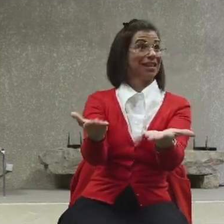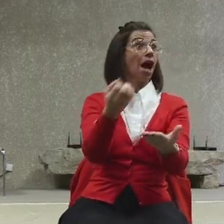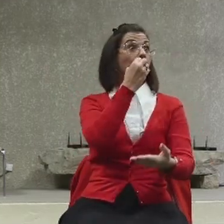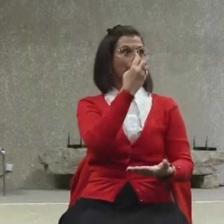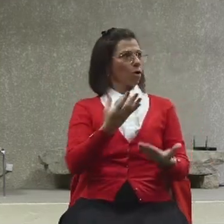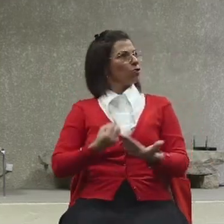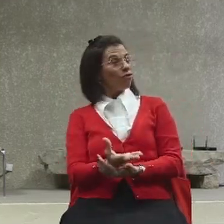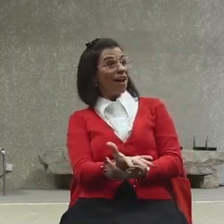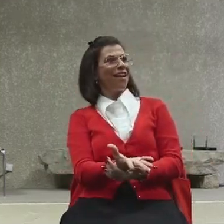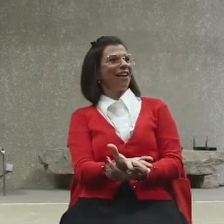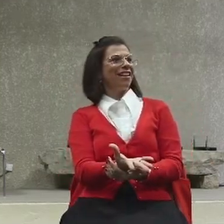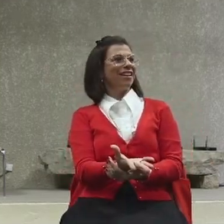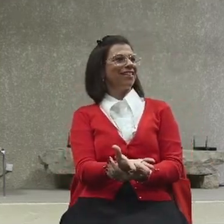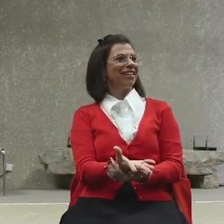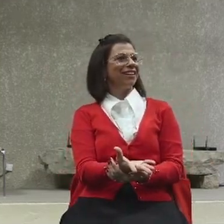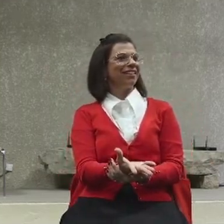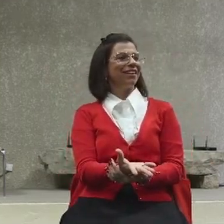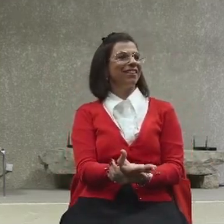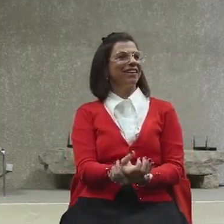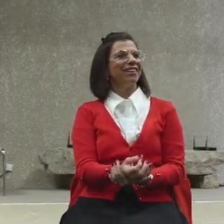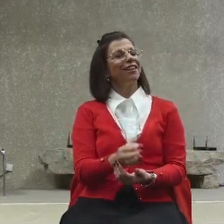vie d'avant, l'orgueil,